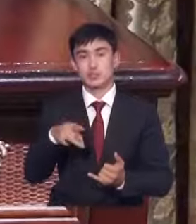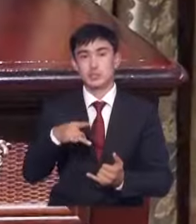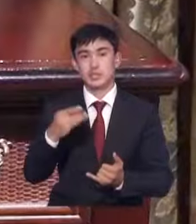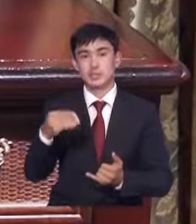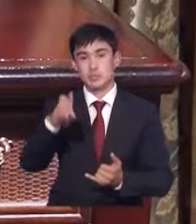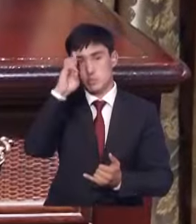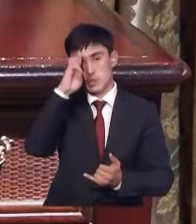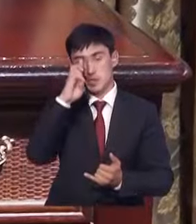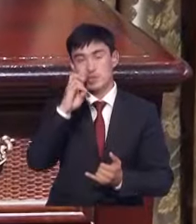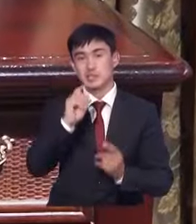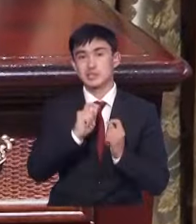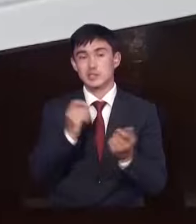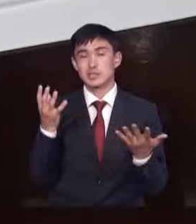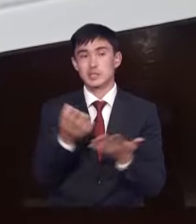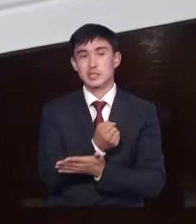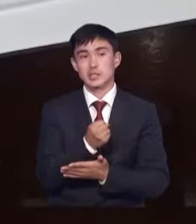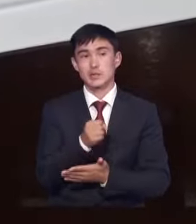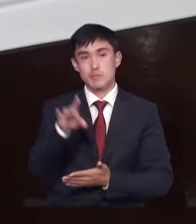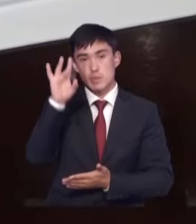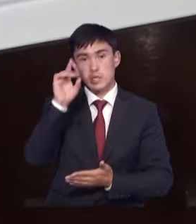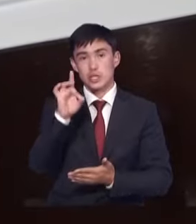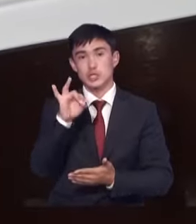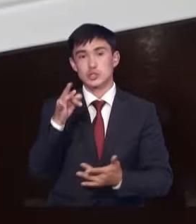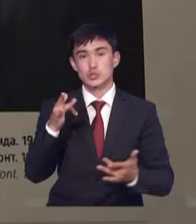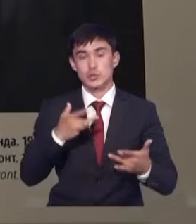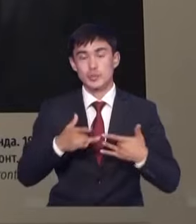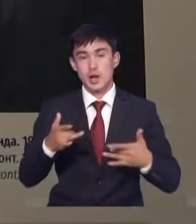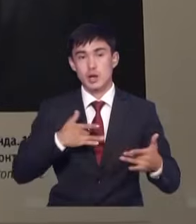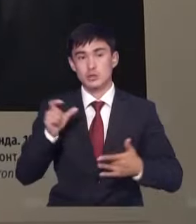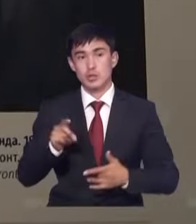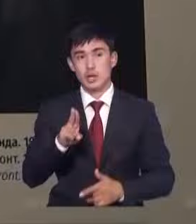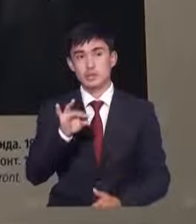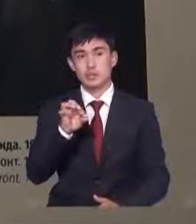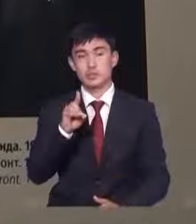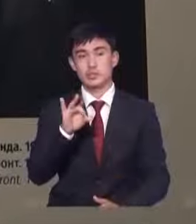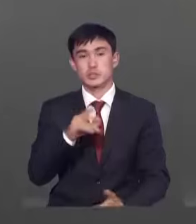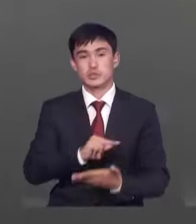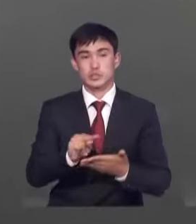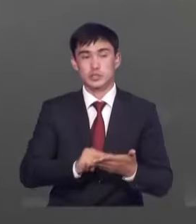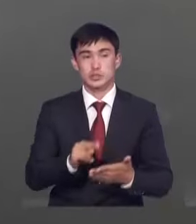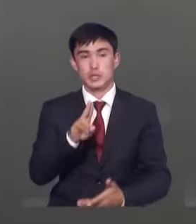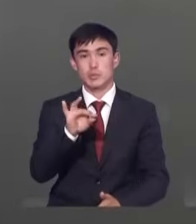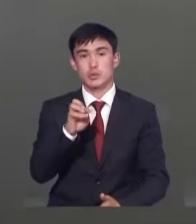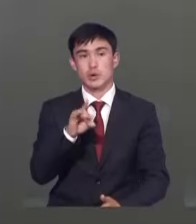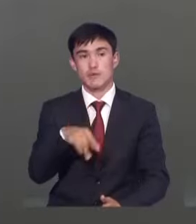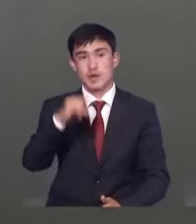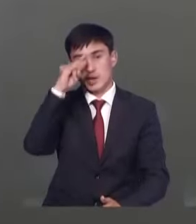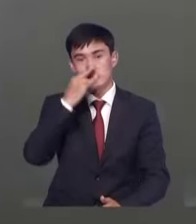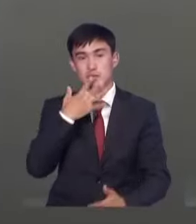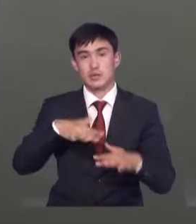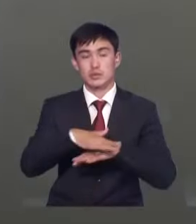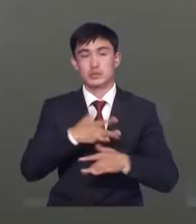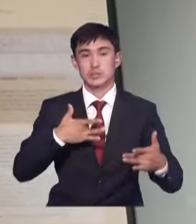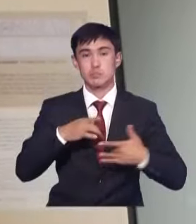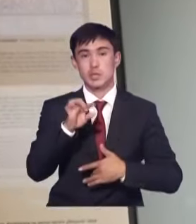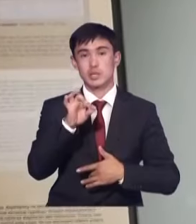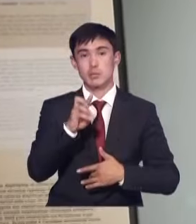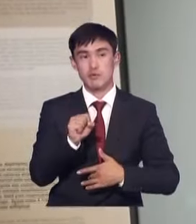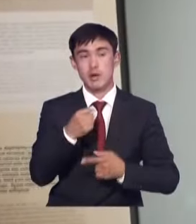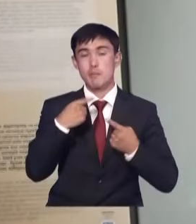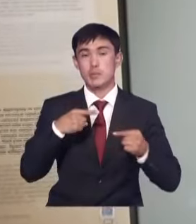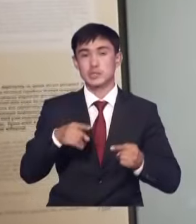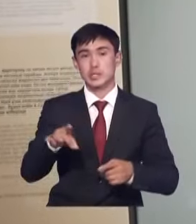Республикасы мемлекеттік сыйлығының иегері, белгілі режиссер әрі актер Қанабек Байсейітов, жазушы Кемел Тоқаев, Қазақтың халық әртісі Бекен Римова және